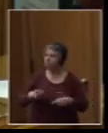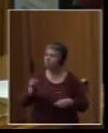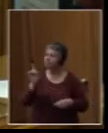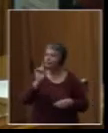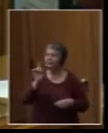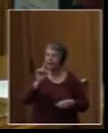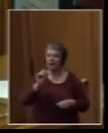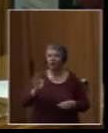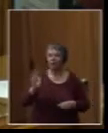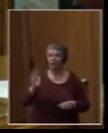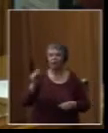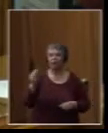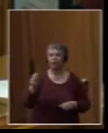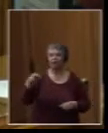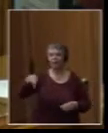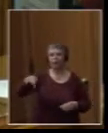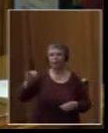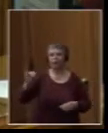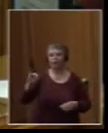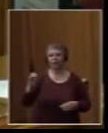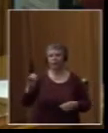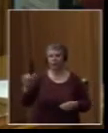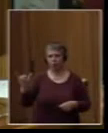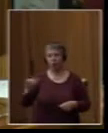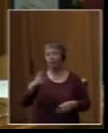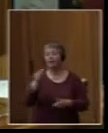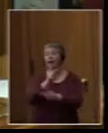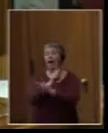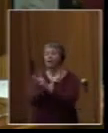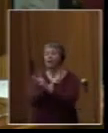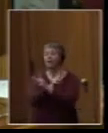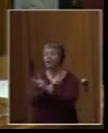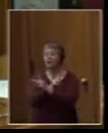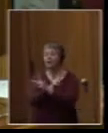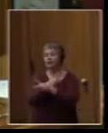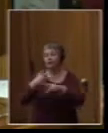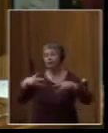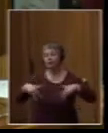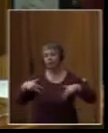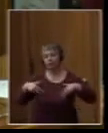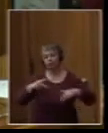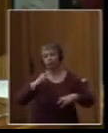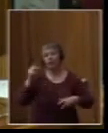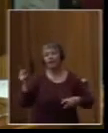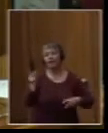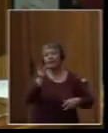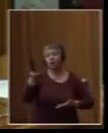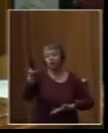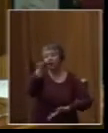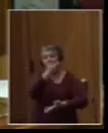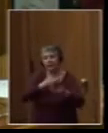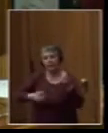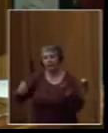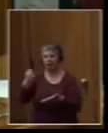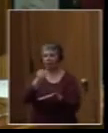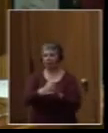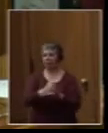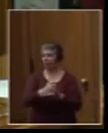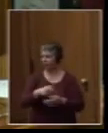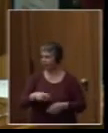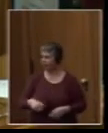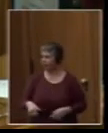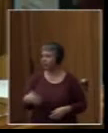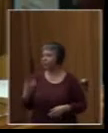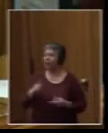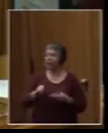Φωτίου, η αναπληρωτής υπουργός κοινωνικής αλληλεγγύης, η κυρία